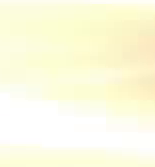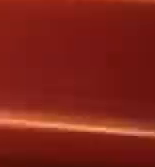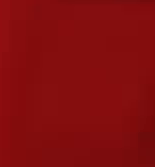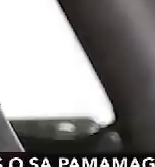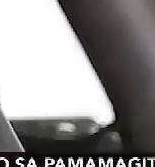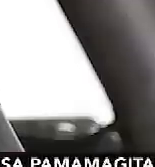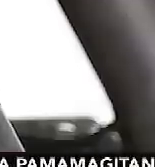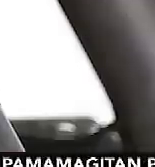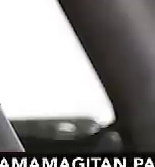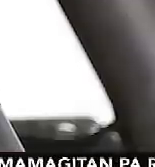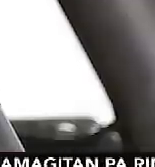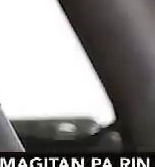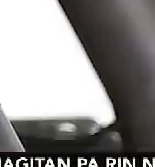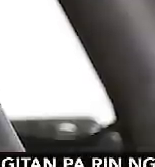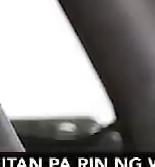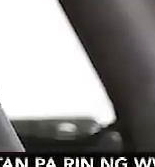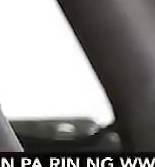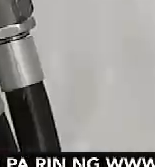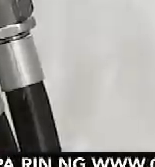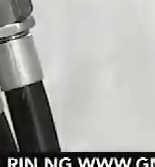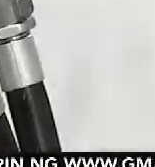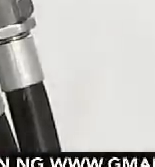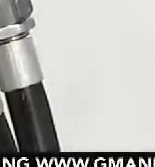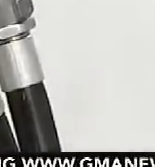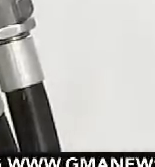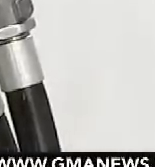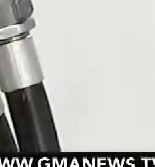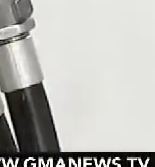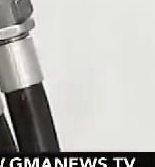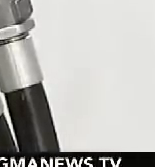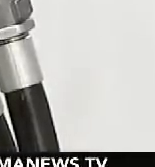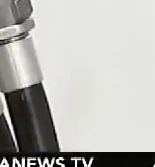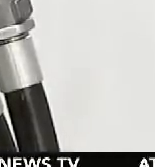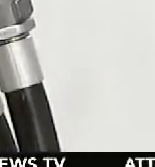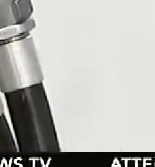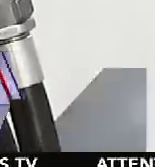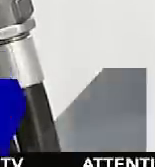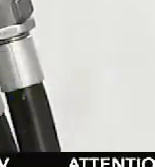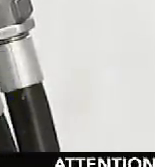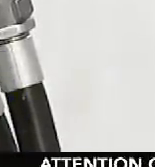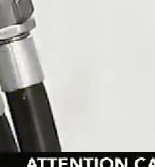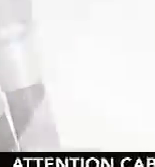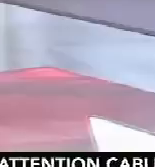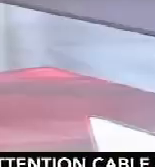ng 60 milyong bariles ng crude oil bilang reserba.